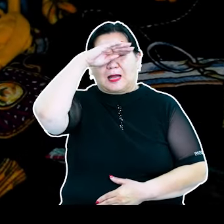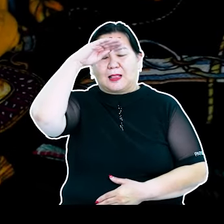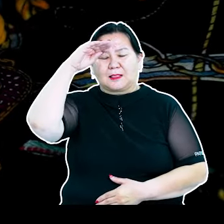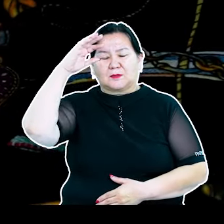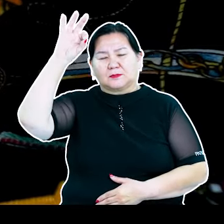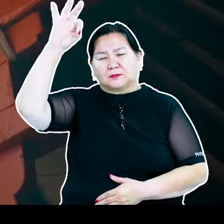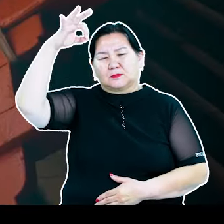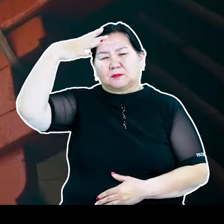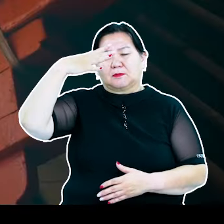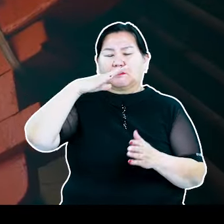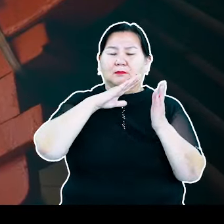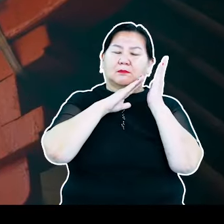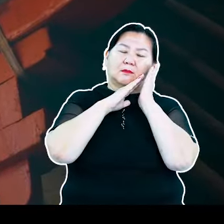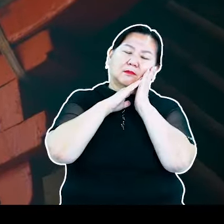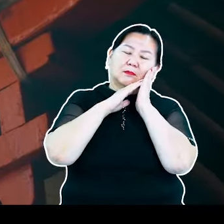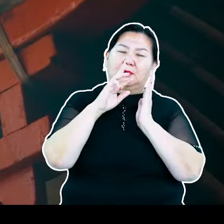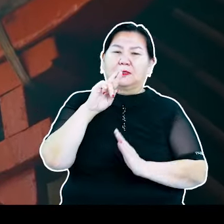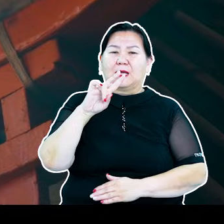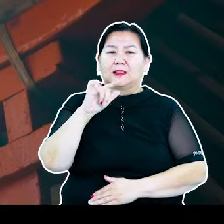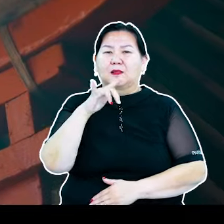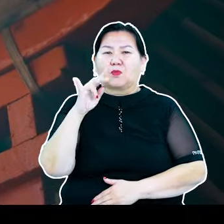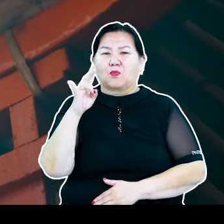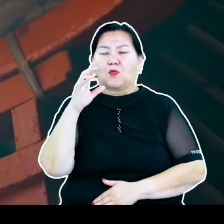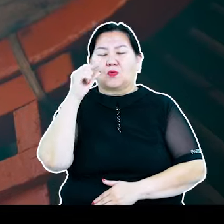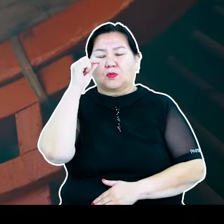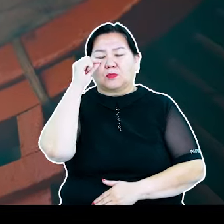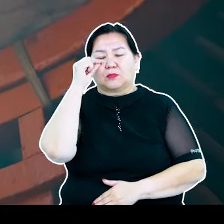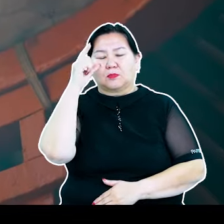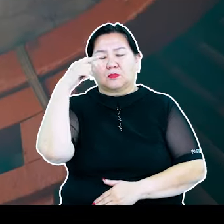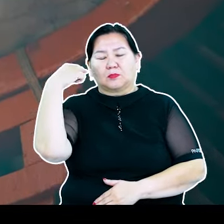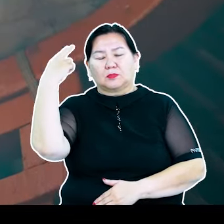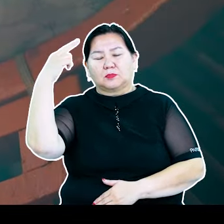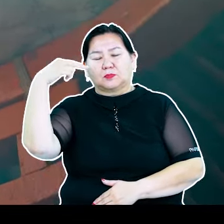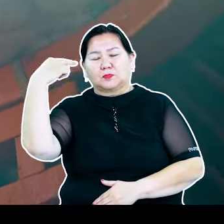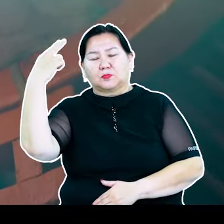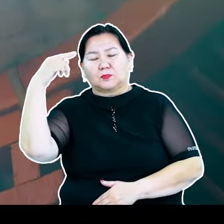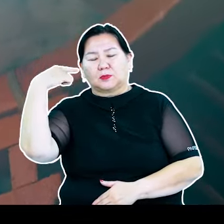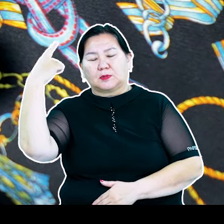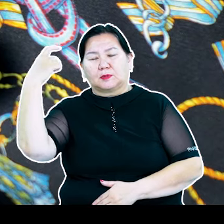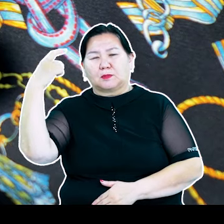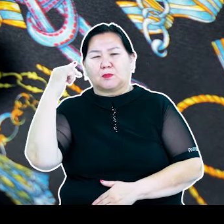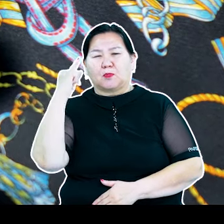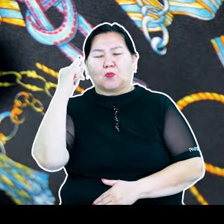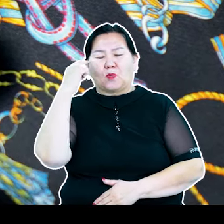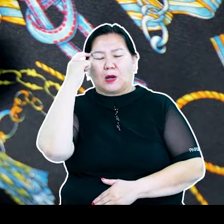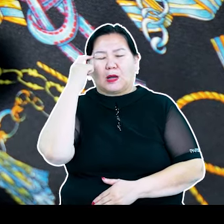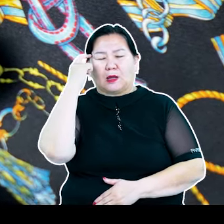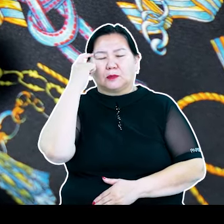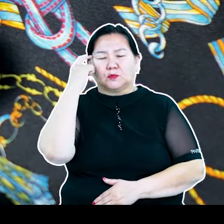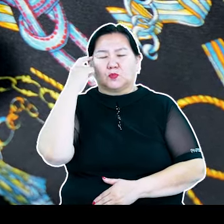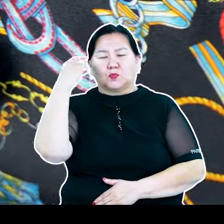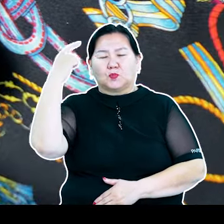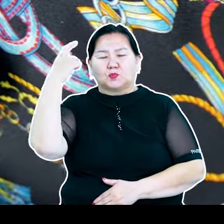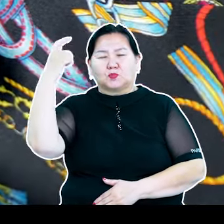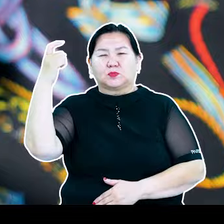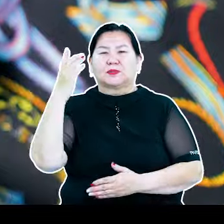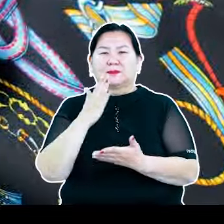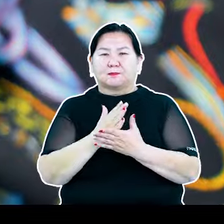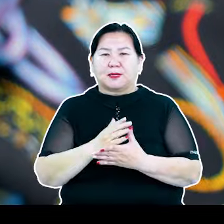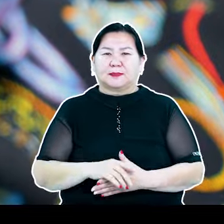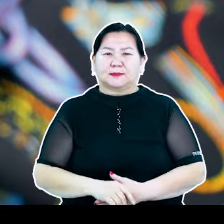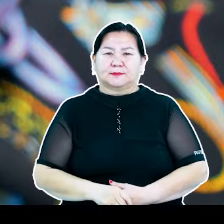Халуун наранд хэсэг нозоорн хевтсэн ялгуун охин хэсэгхэн хугацаанд зүүрмэглэхдээ муухай зүүд зүүдэлсэн